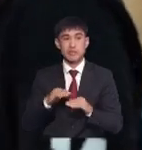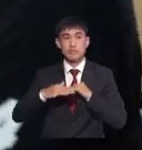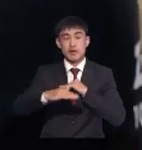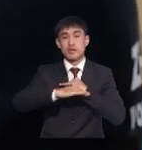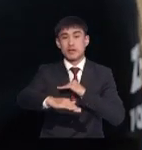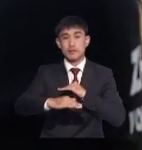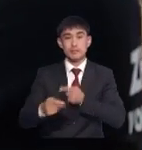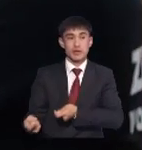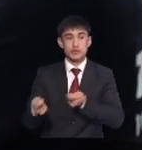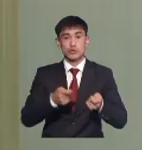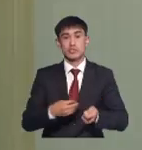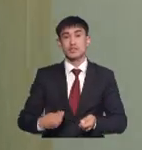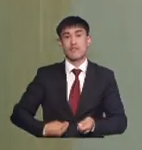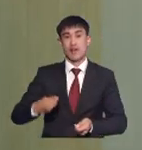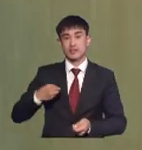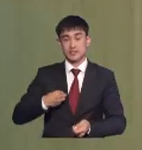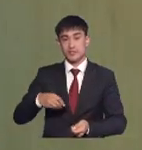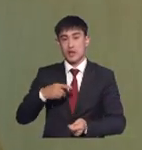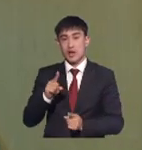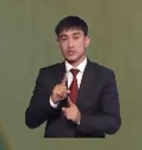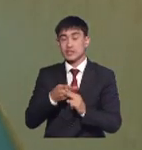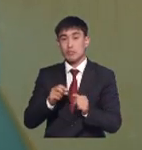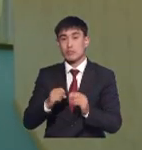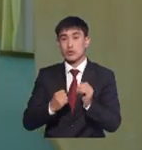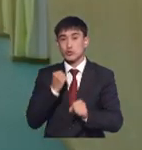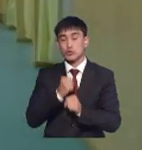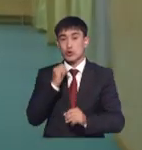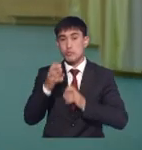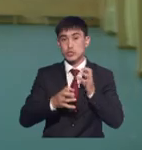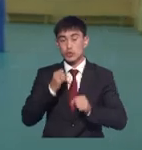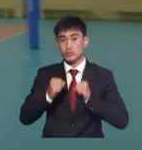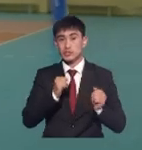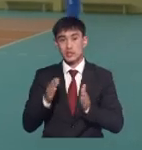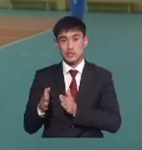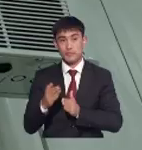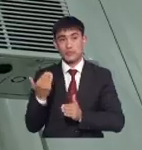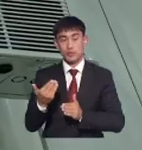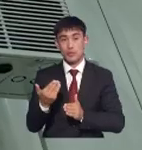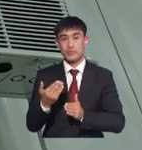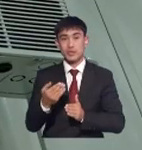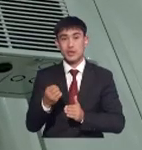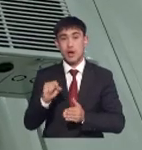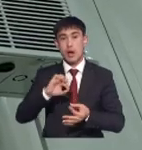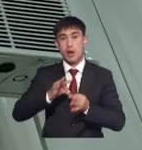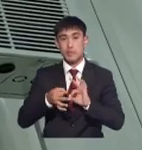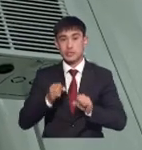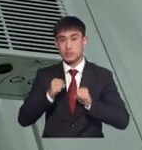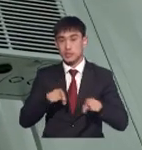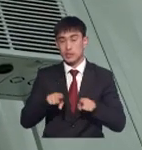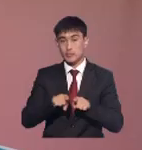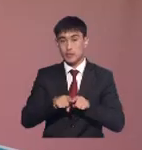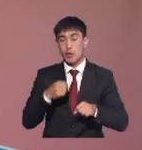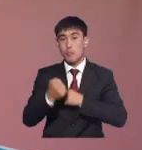поверхность, привезенная из Франции, отвечающая самым строгим международным стандартам, в том числе и олимпийским. Такой